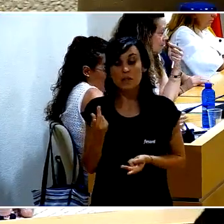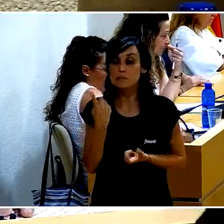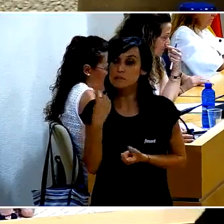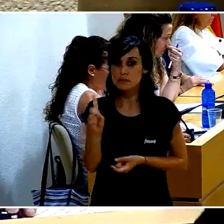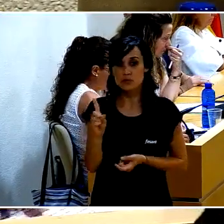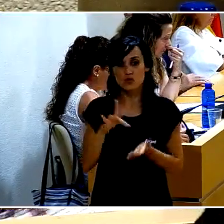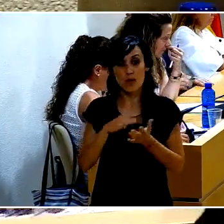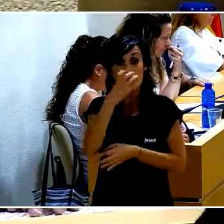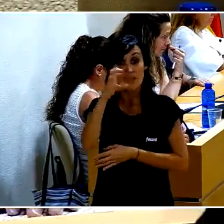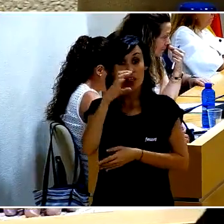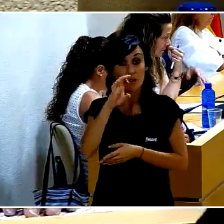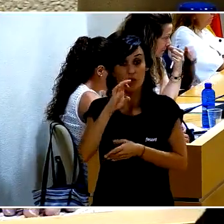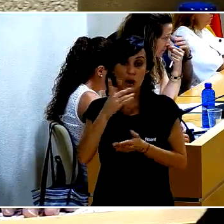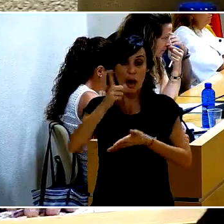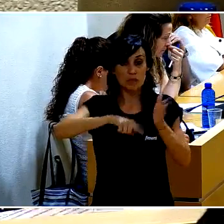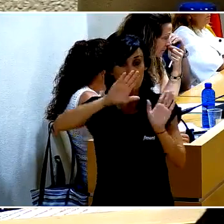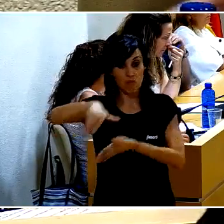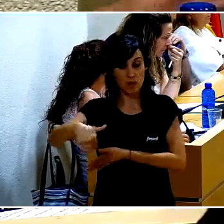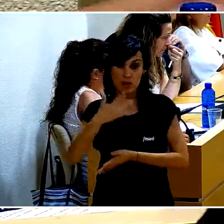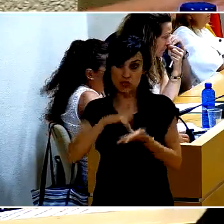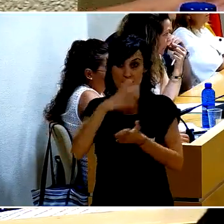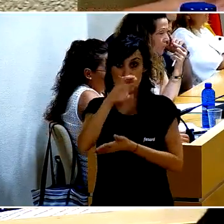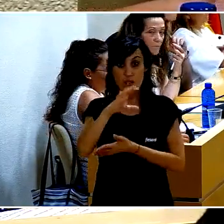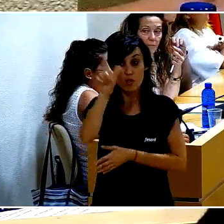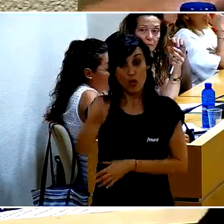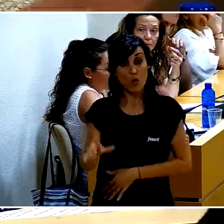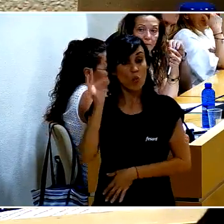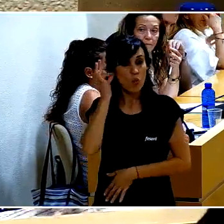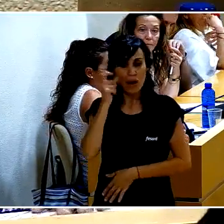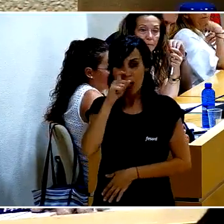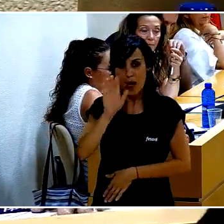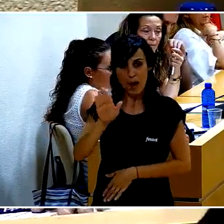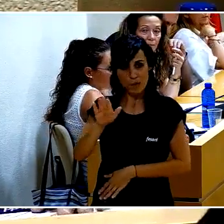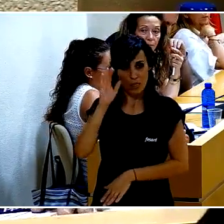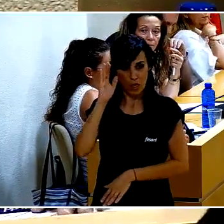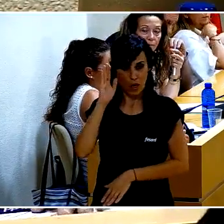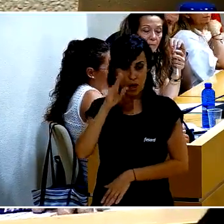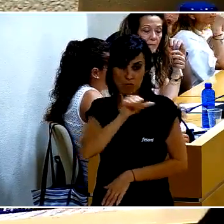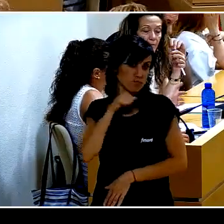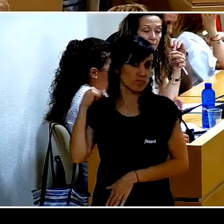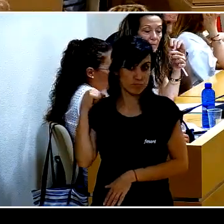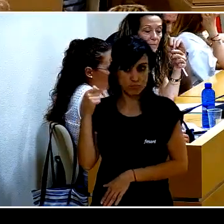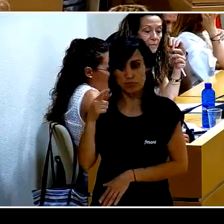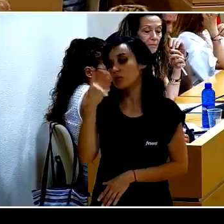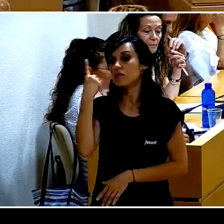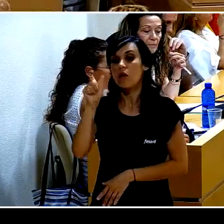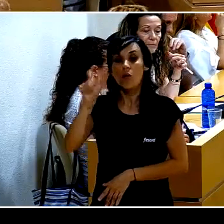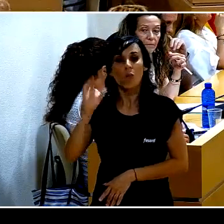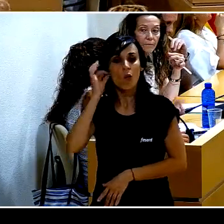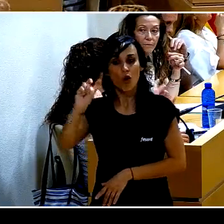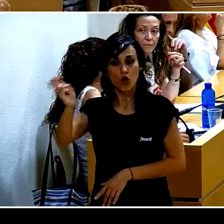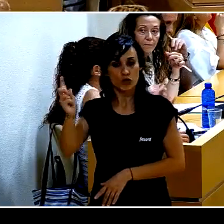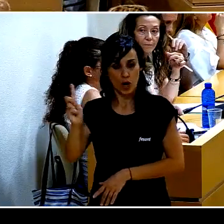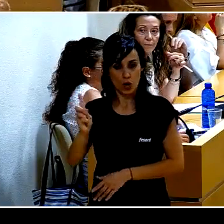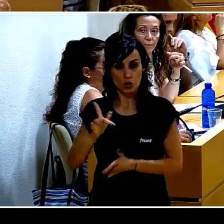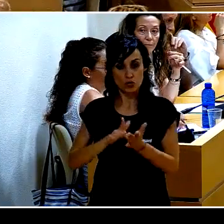les reivindicacions que se fan al final de mes, quan a esta senyora l'amenaçaren de mort, cosa que a l'altra senyora no li ha passat, l'amenaçaren